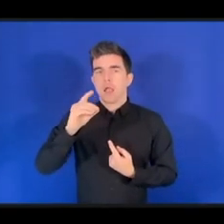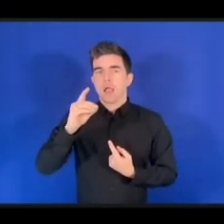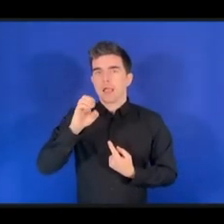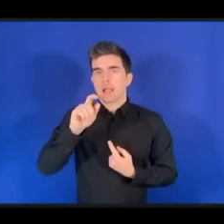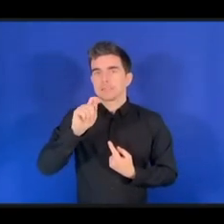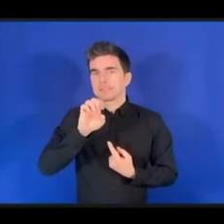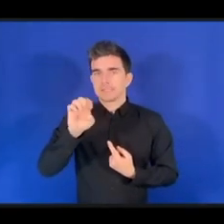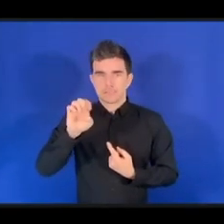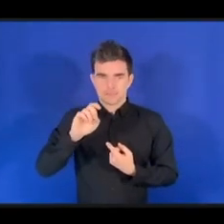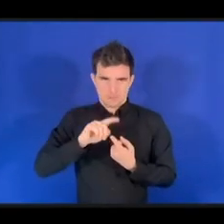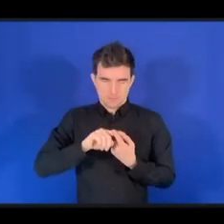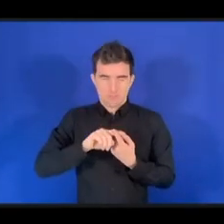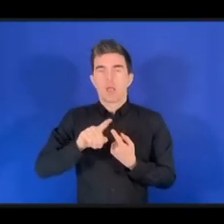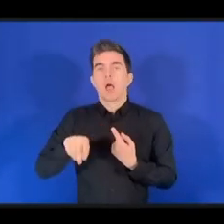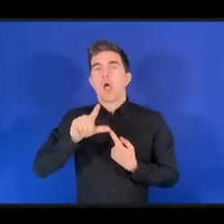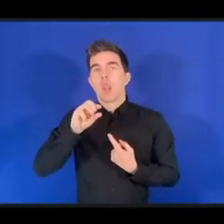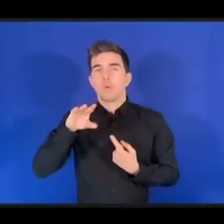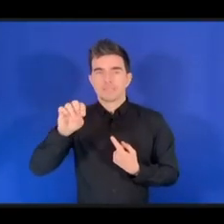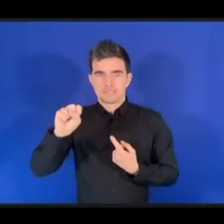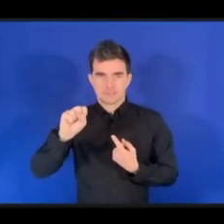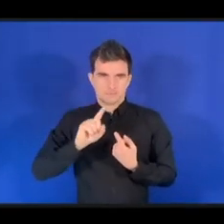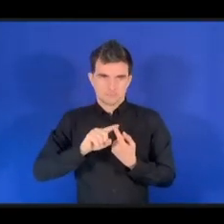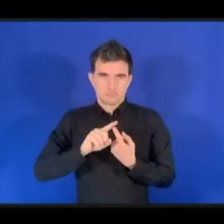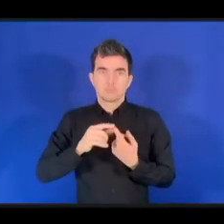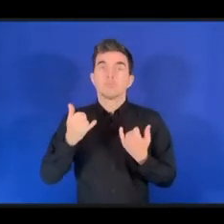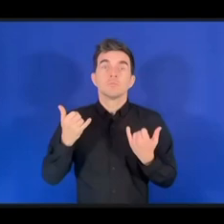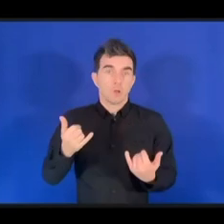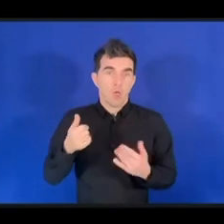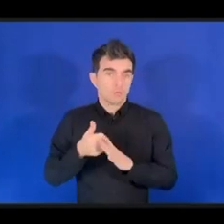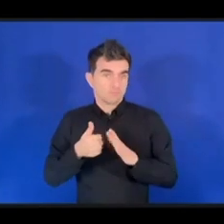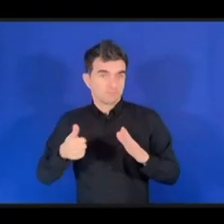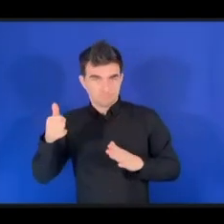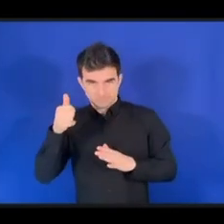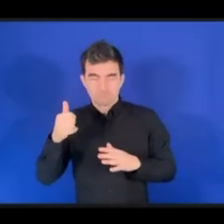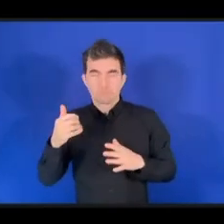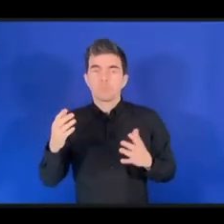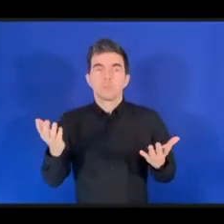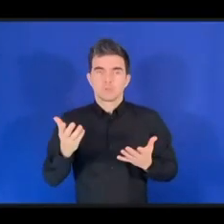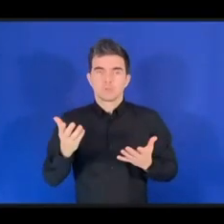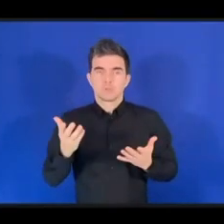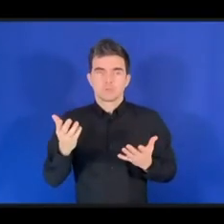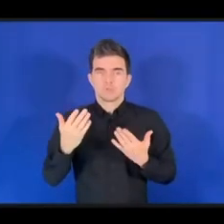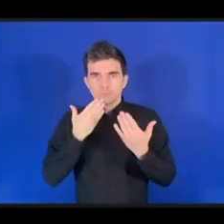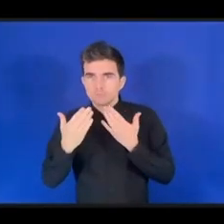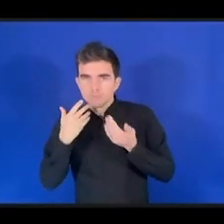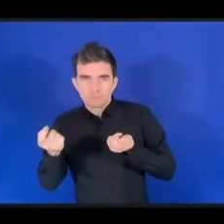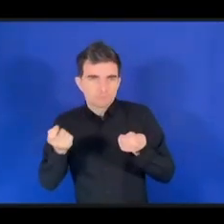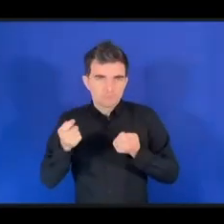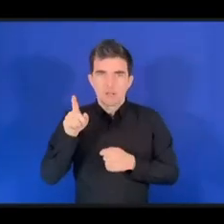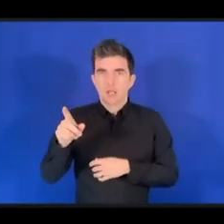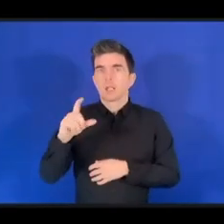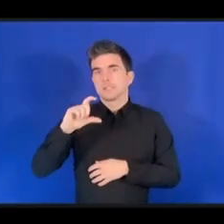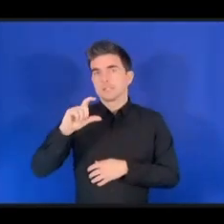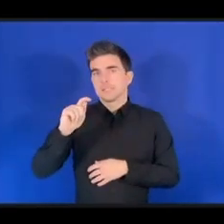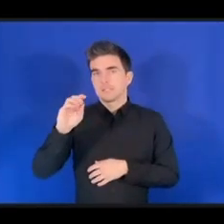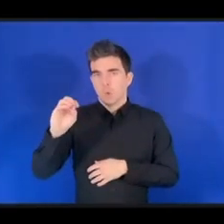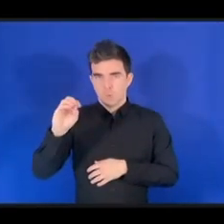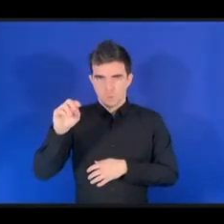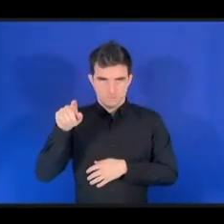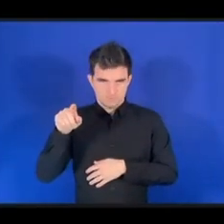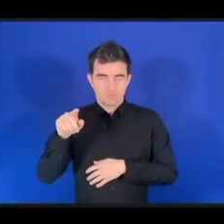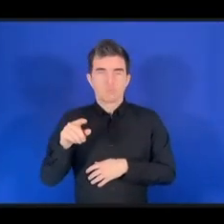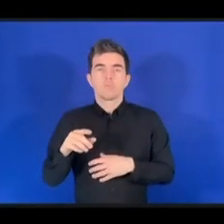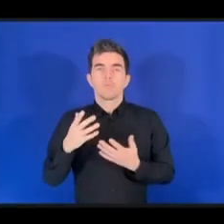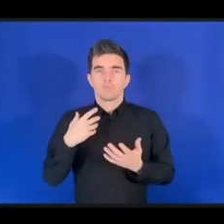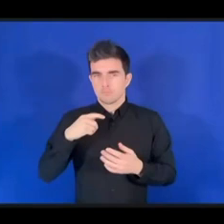العامه لمنظمه الكومن ويلث للاتصالات سي تي او نحن وجدنا ان انها تستحق